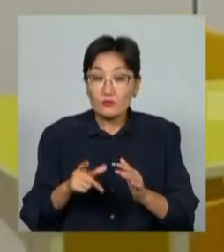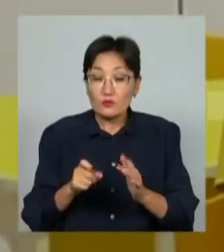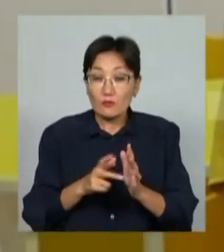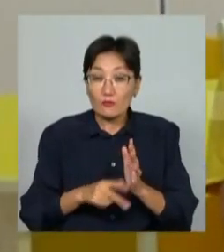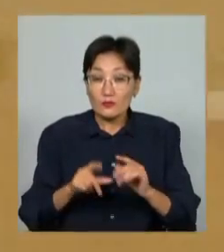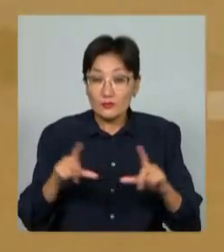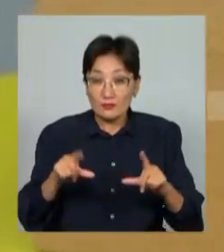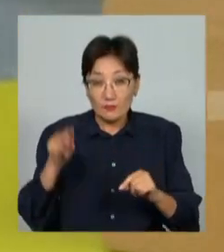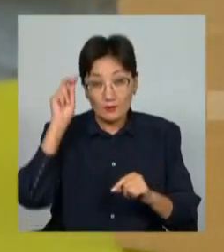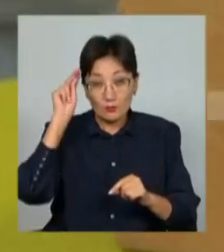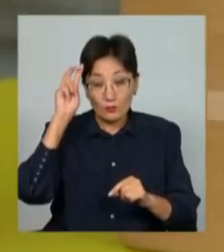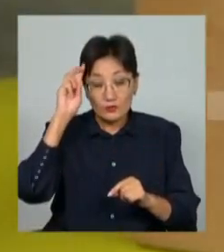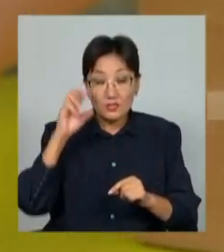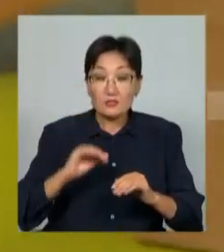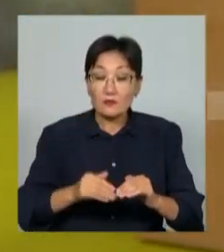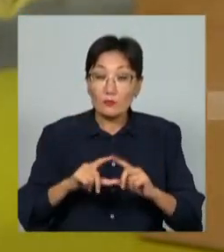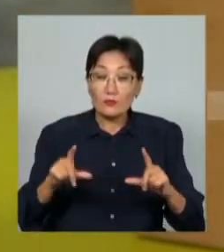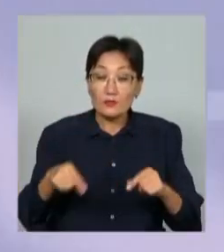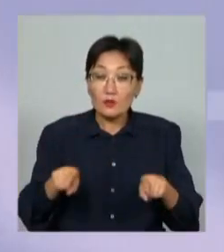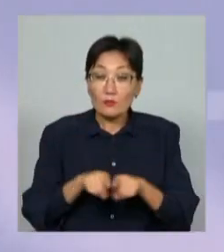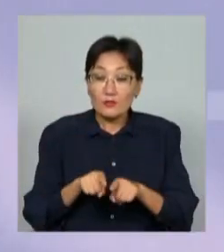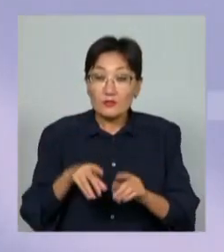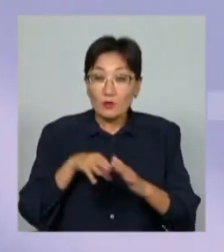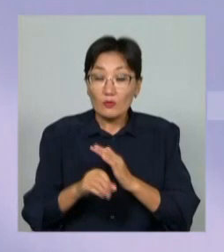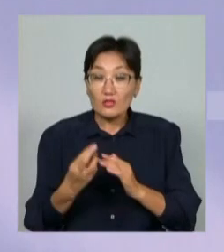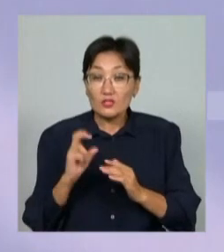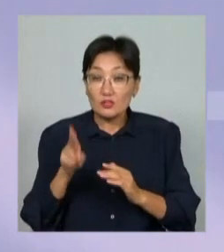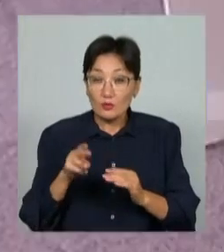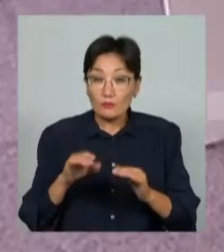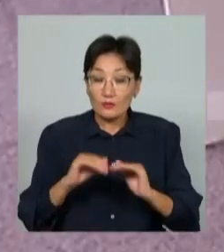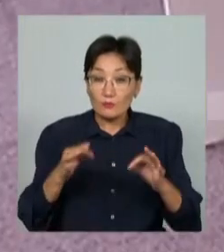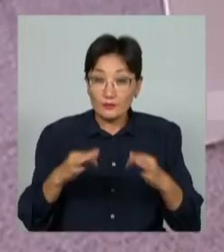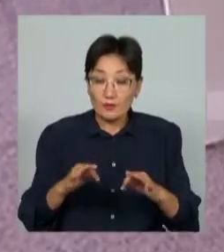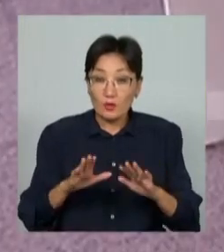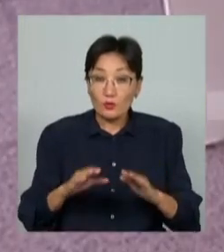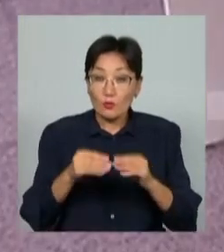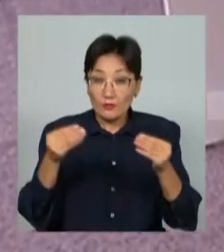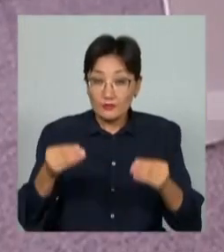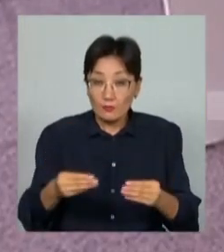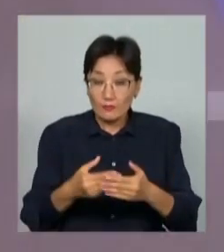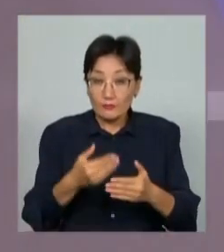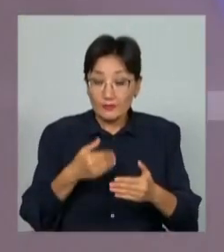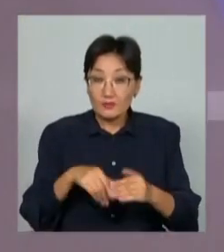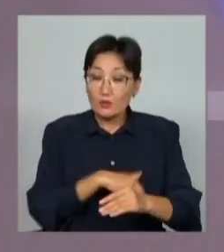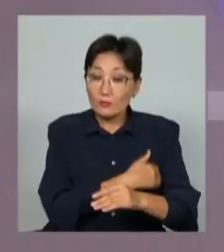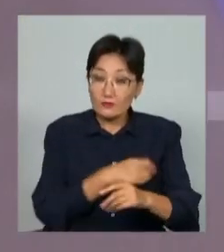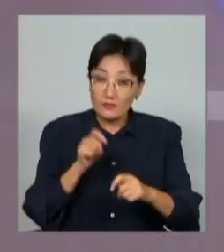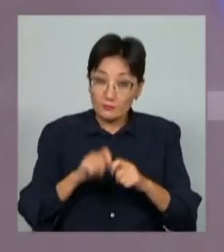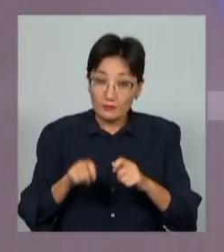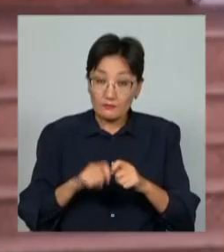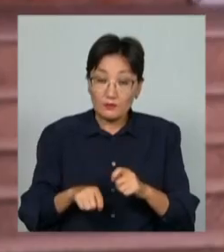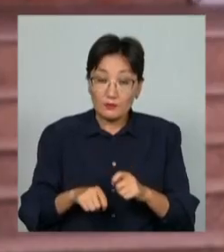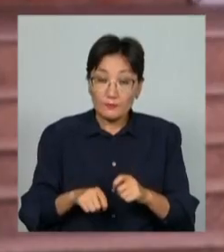189 из них государственные. В яслях также внедрена система ОШЭК. Детей запускают только по журналу, предварительно измерив температуру.